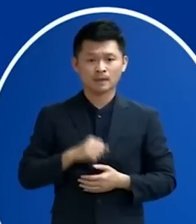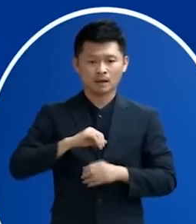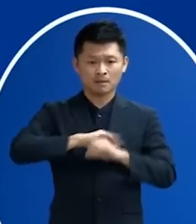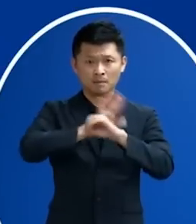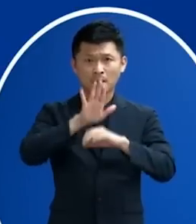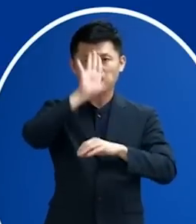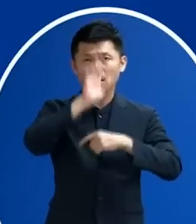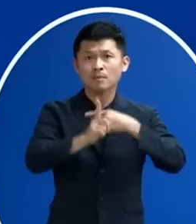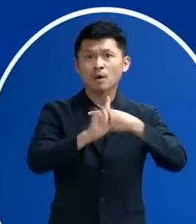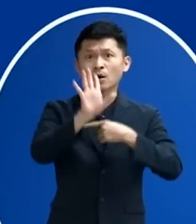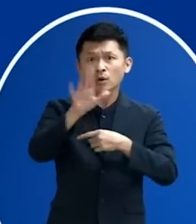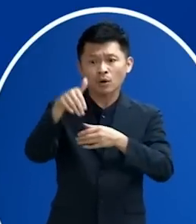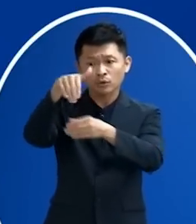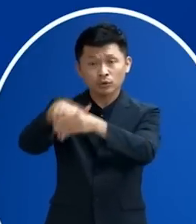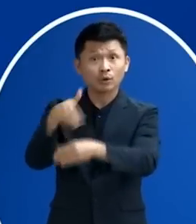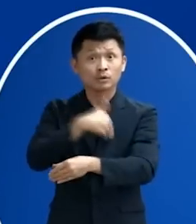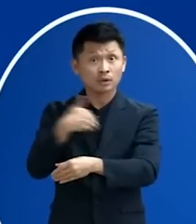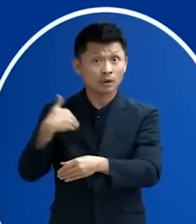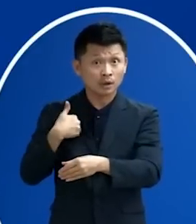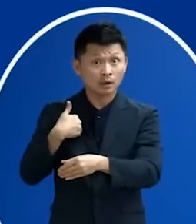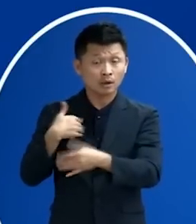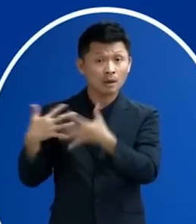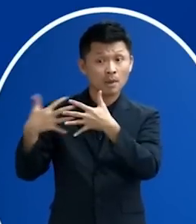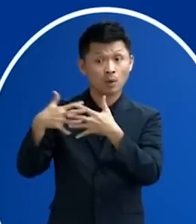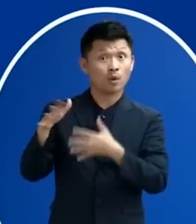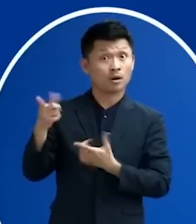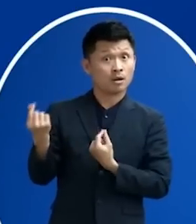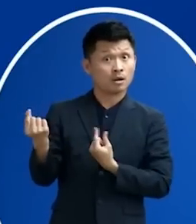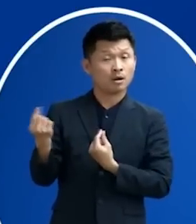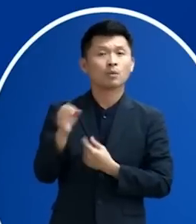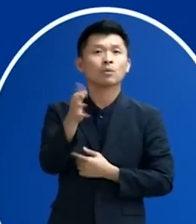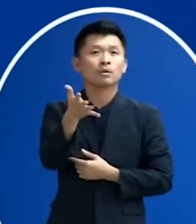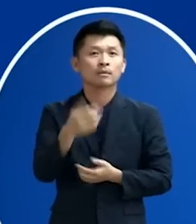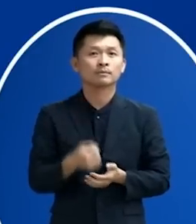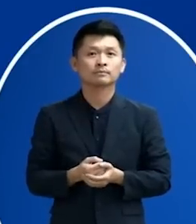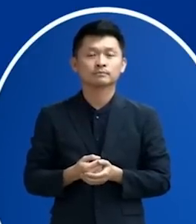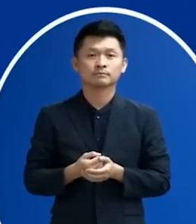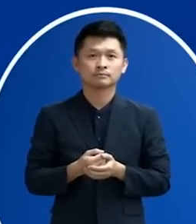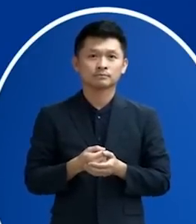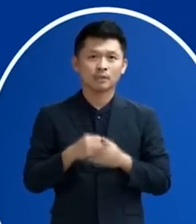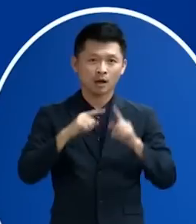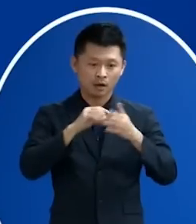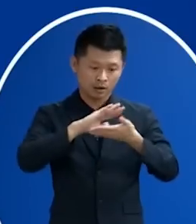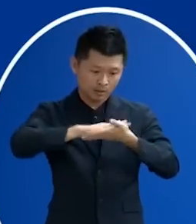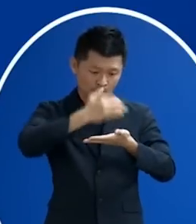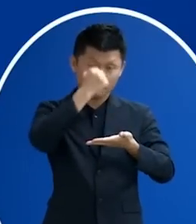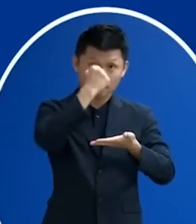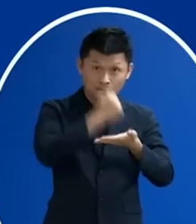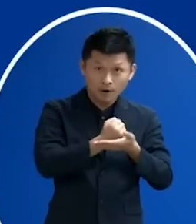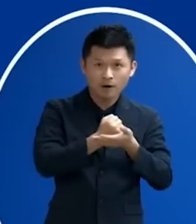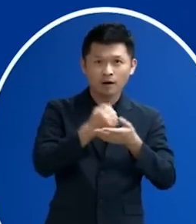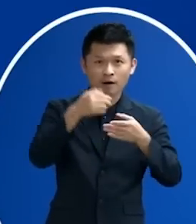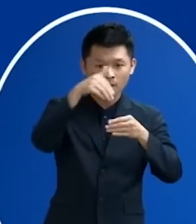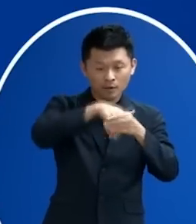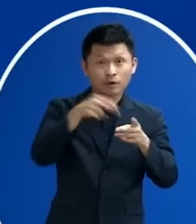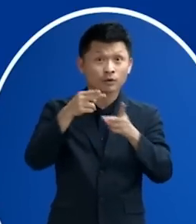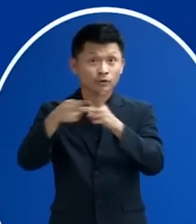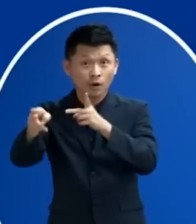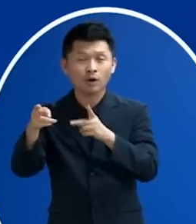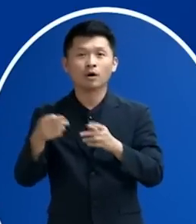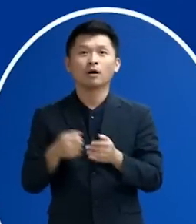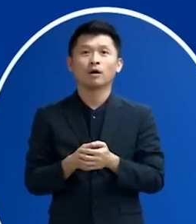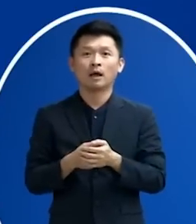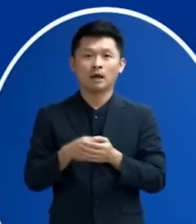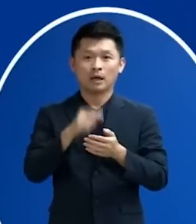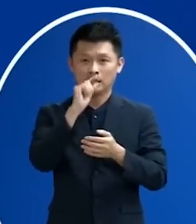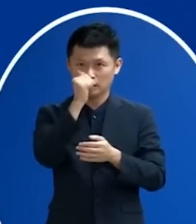者投票，包括美国在内，是因为他们有通讯投票、特色投票所、提前投票